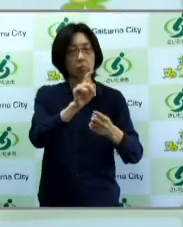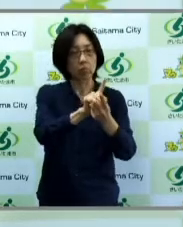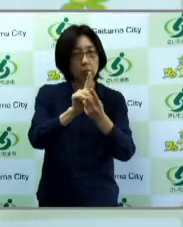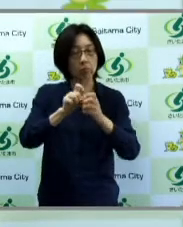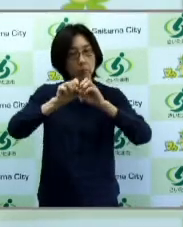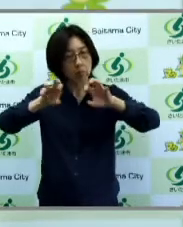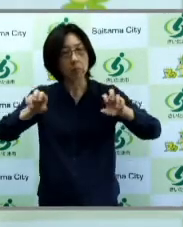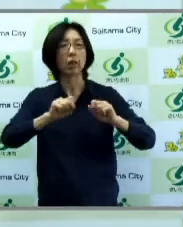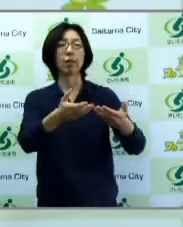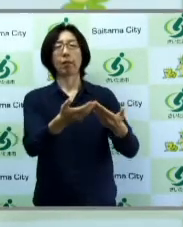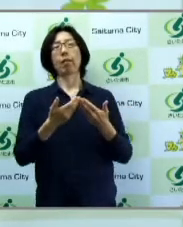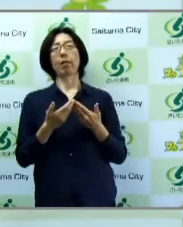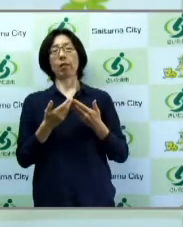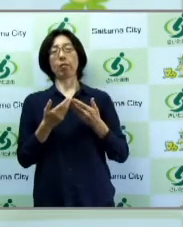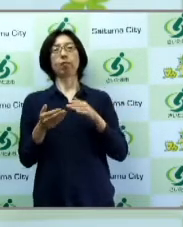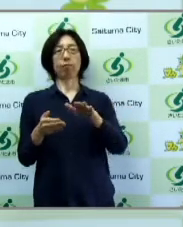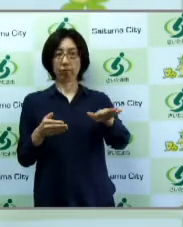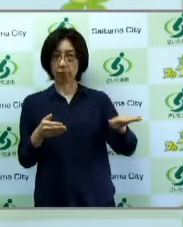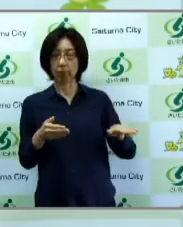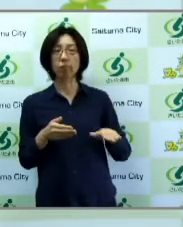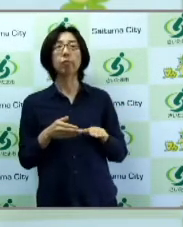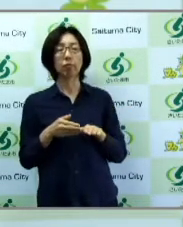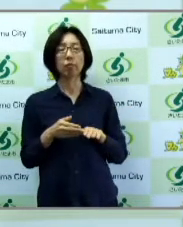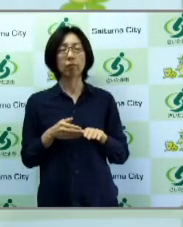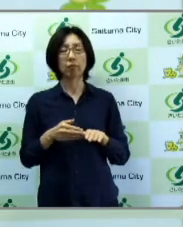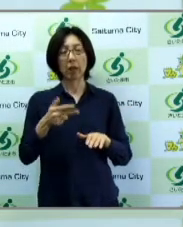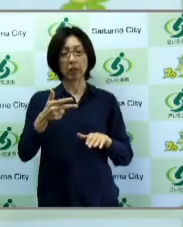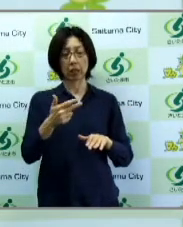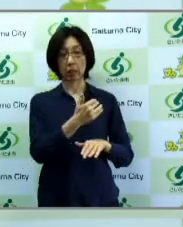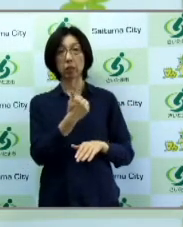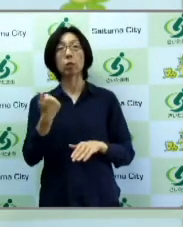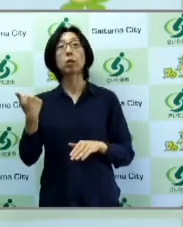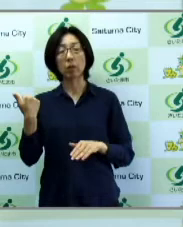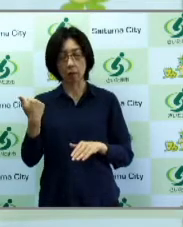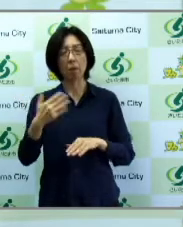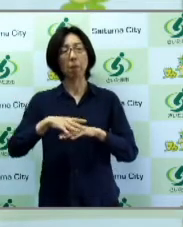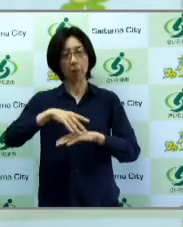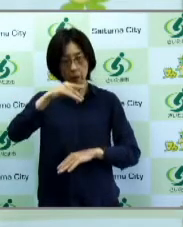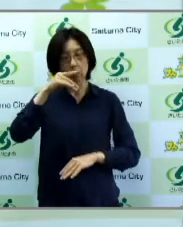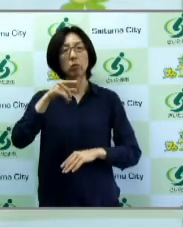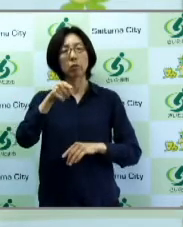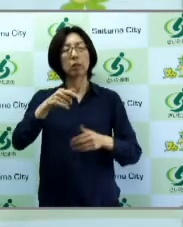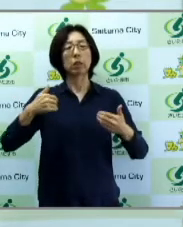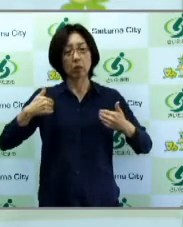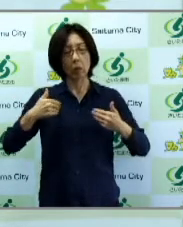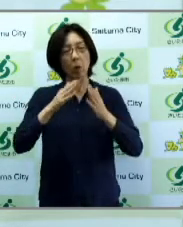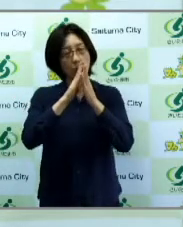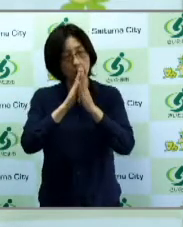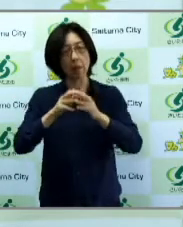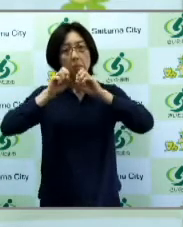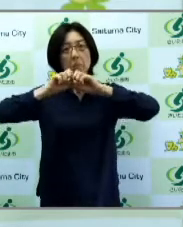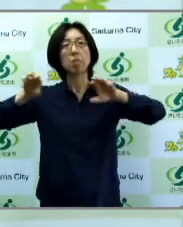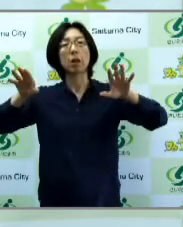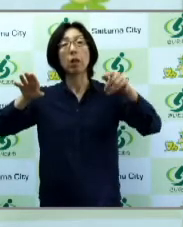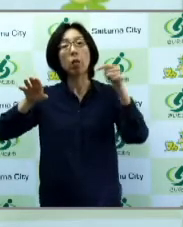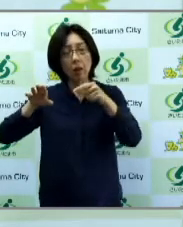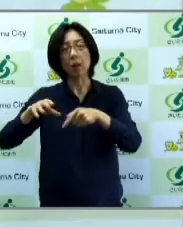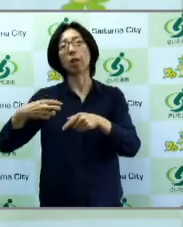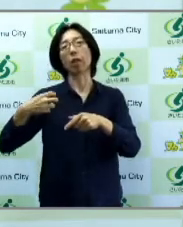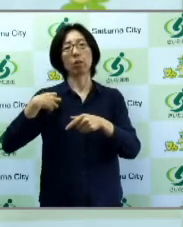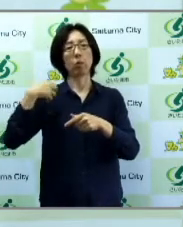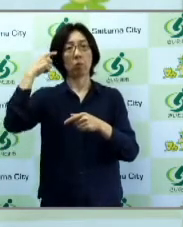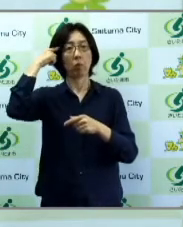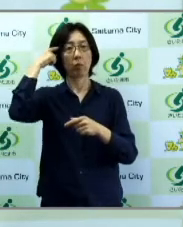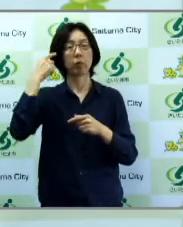でこうやれることはその啓発をしていくということだと思っておりますので、その啓発活